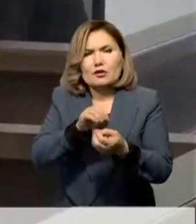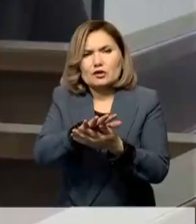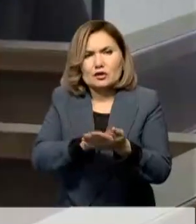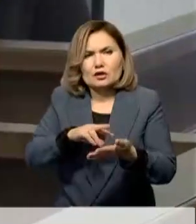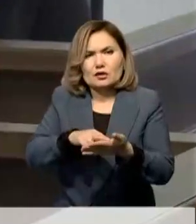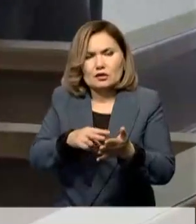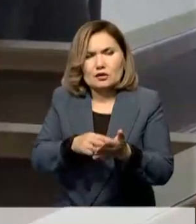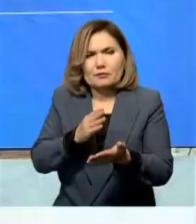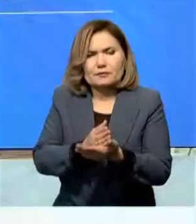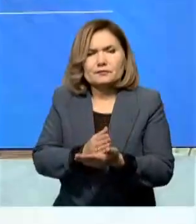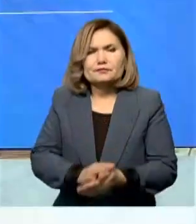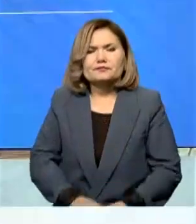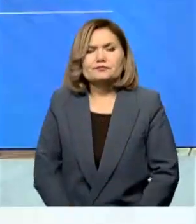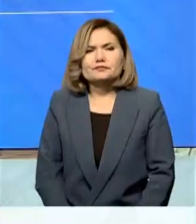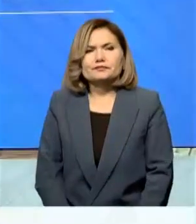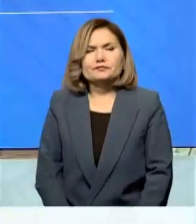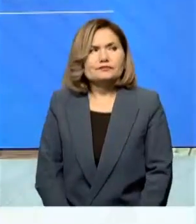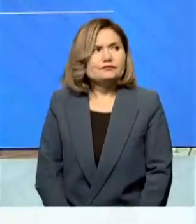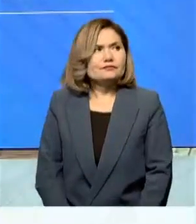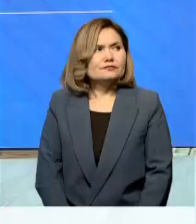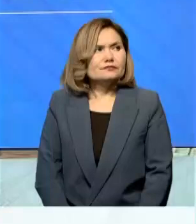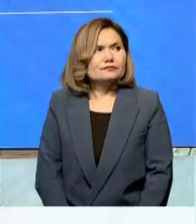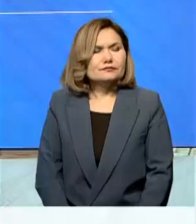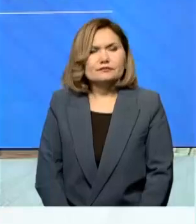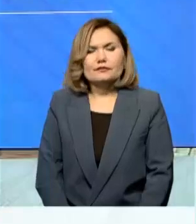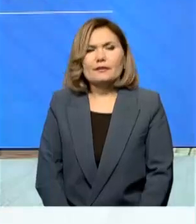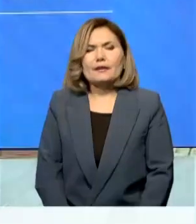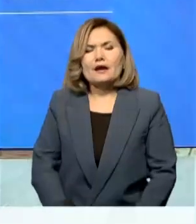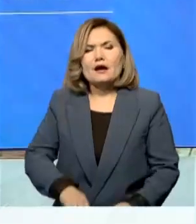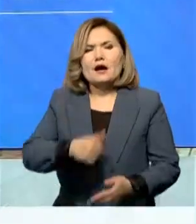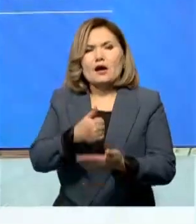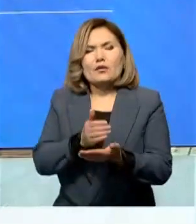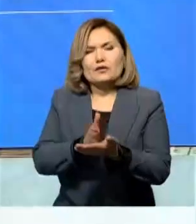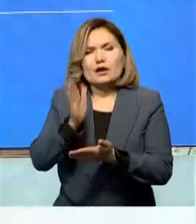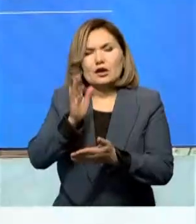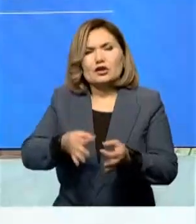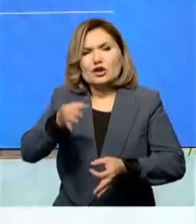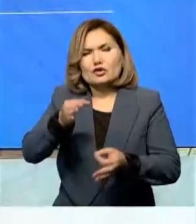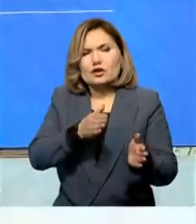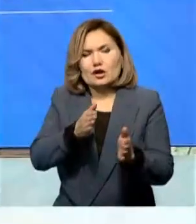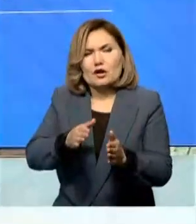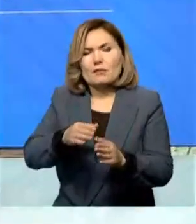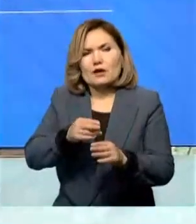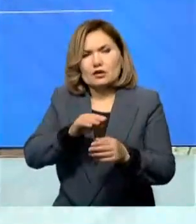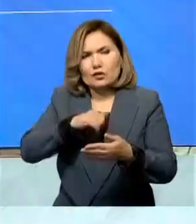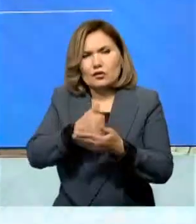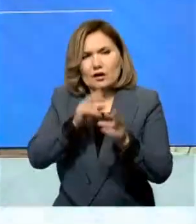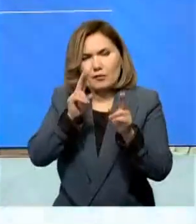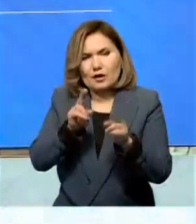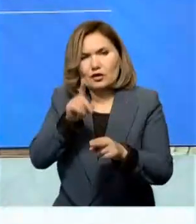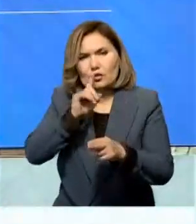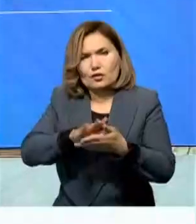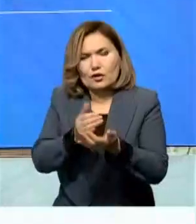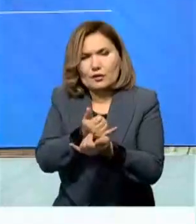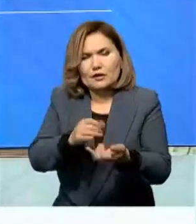көздеп отыр. В долгосрочной перспективе стратегия создает... Стратегия болашақ соты тұжырымдамасына көшу үшін алғышарттар мен қолайлы жағдай